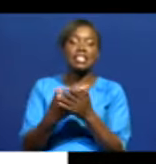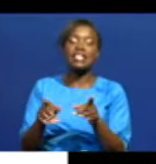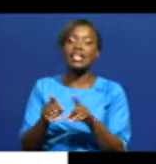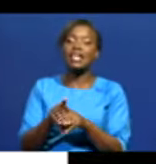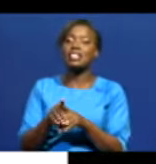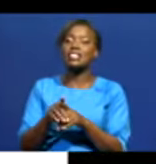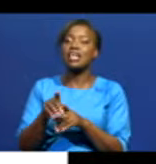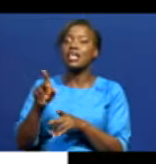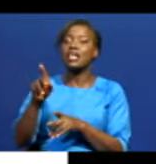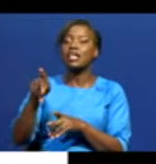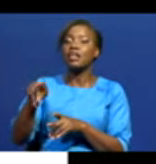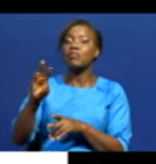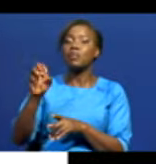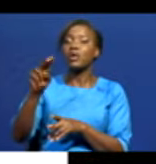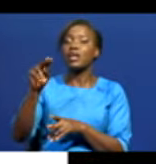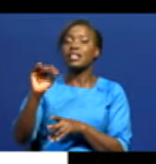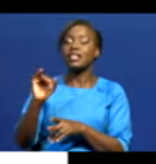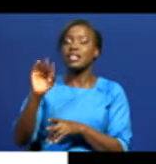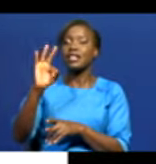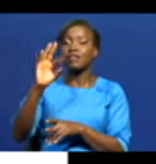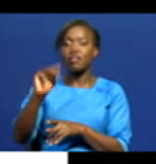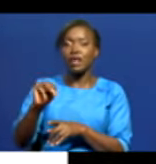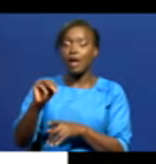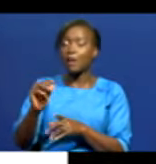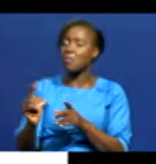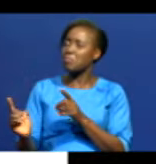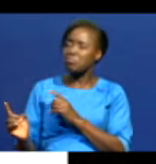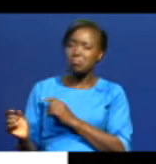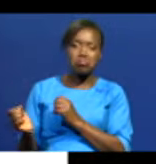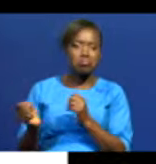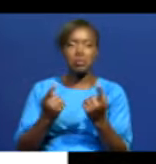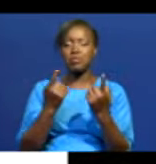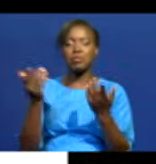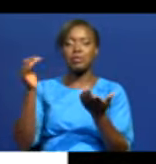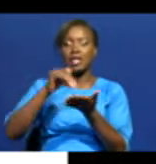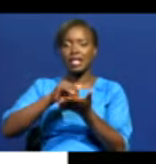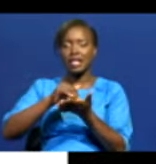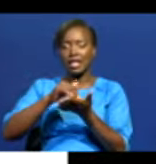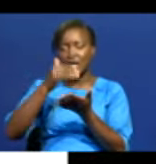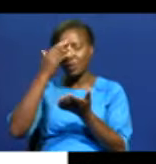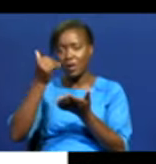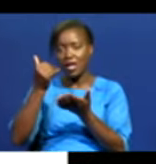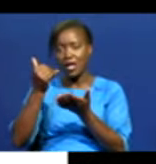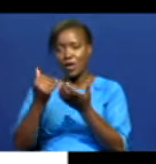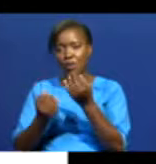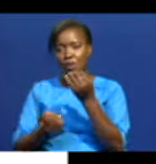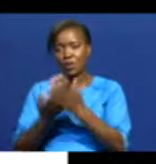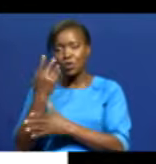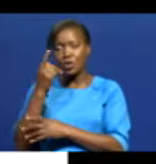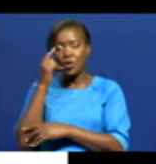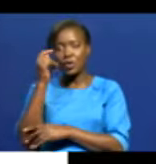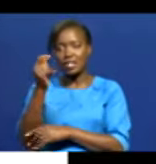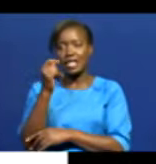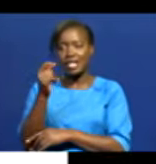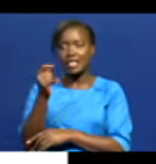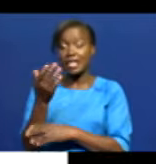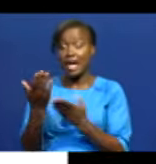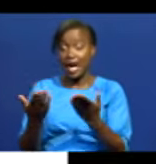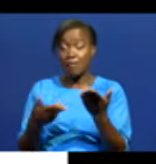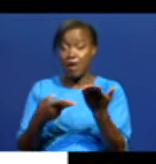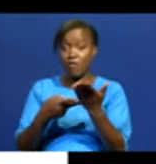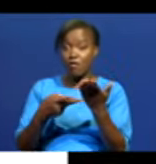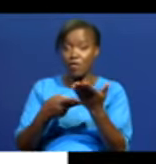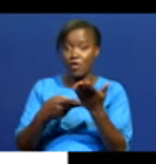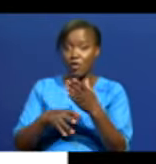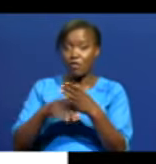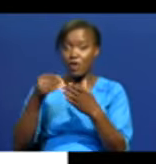FM, na muzidi kujitokeza katika hafla kama hizi, manake ndio tunakuza vipawa vya kwetu. Na hapa Voi